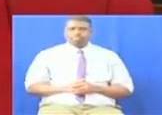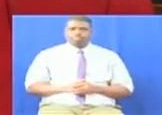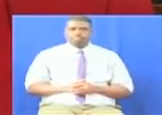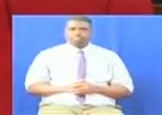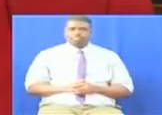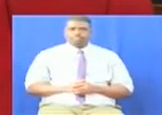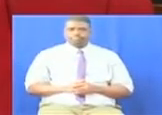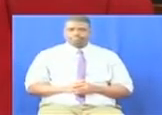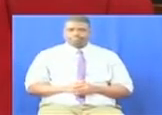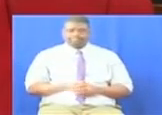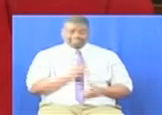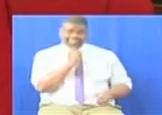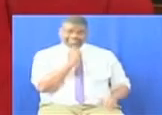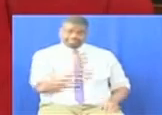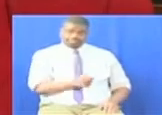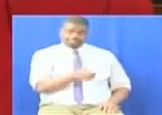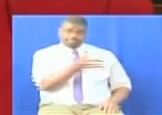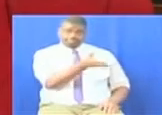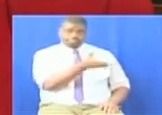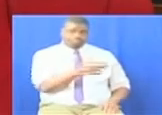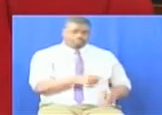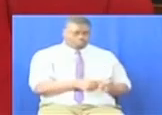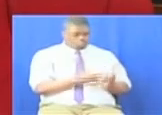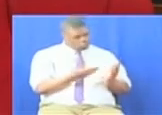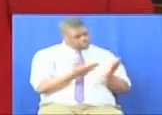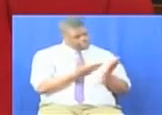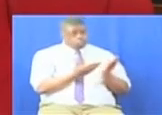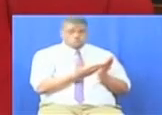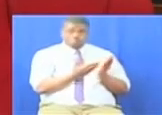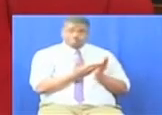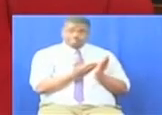Mheshimiwa Spika, wanazuoni wanasema